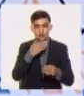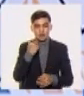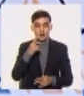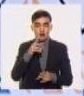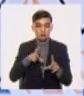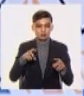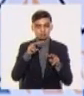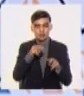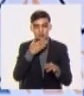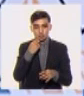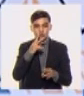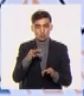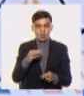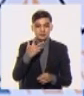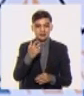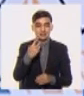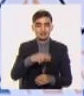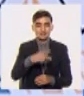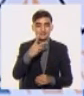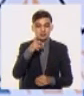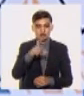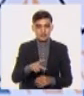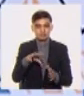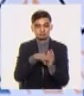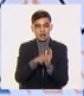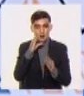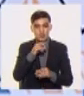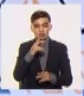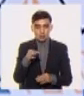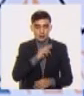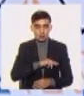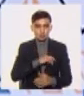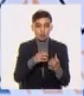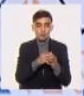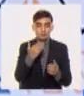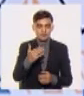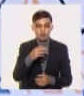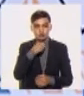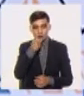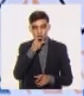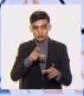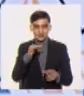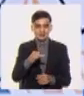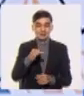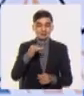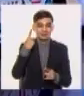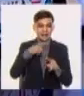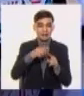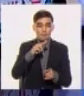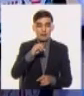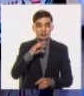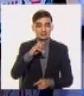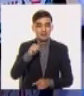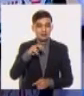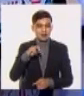но могут присутствовать 322 человека. Это не болельщики, а сотрудники клубов, журналисты и технический персонал.